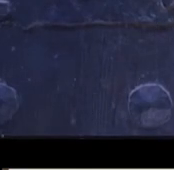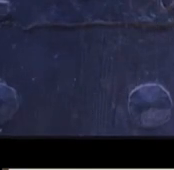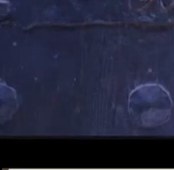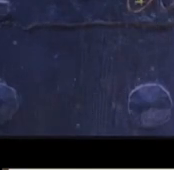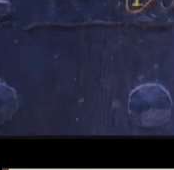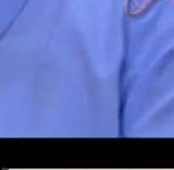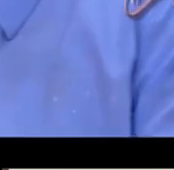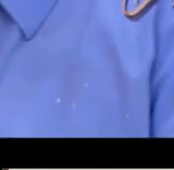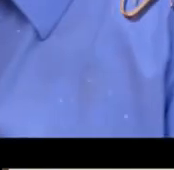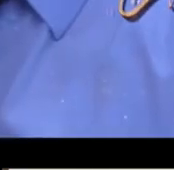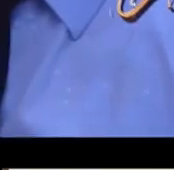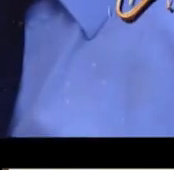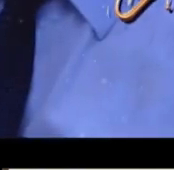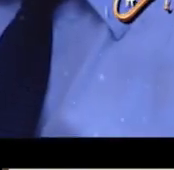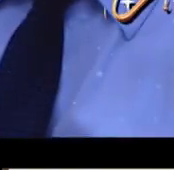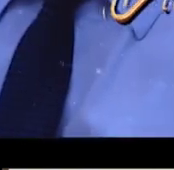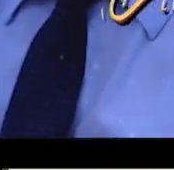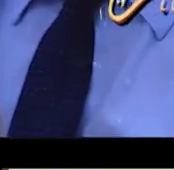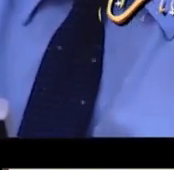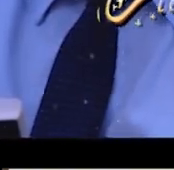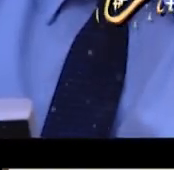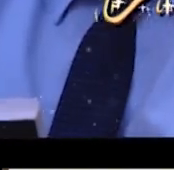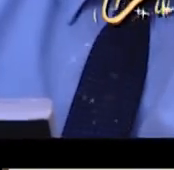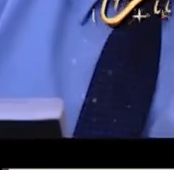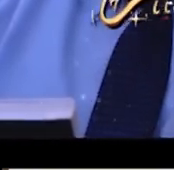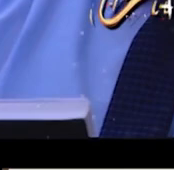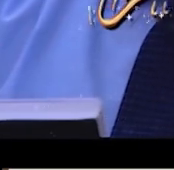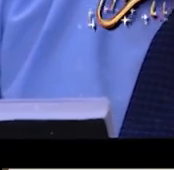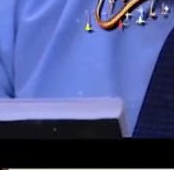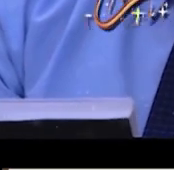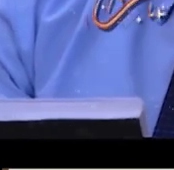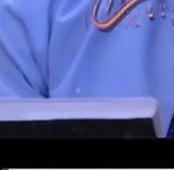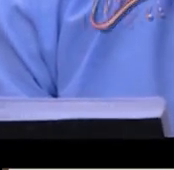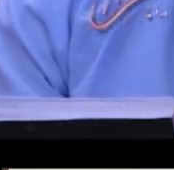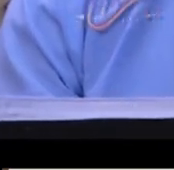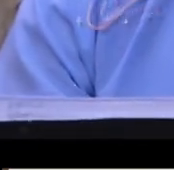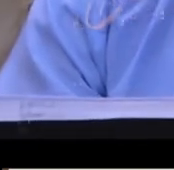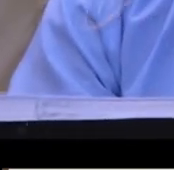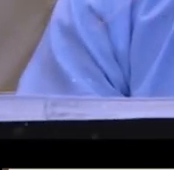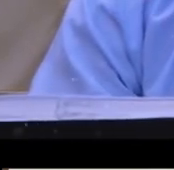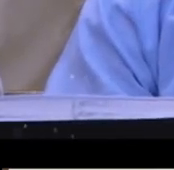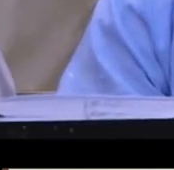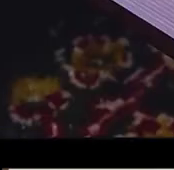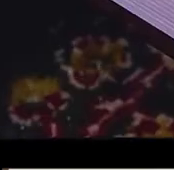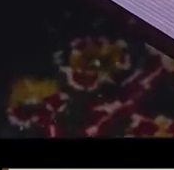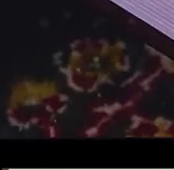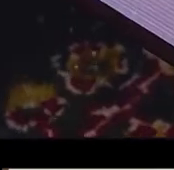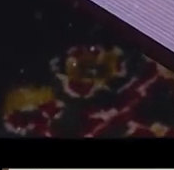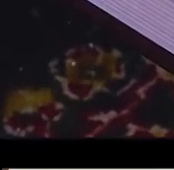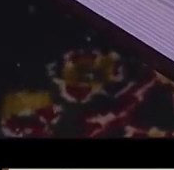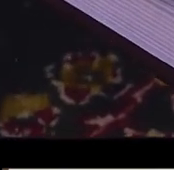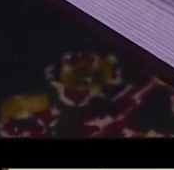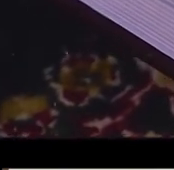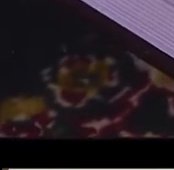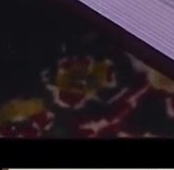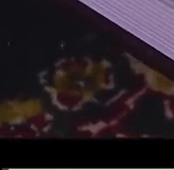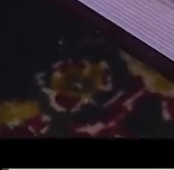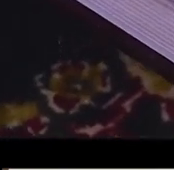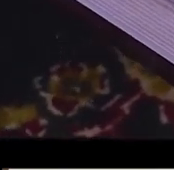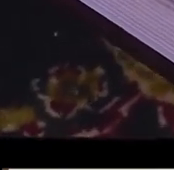والايمان وادم علينا نعمه السلامه والسلام والعافيه